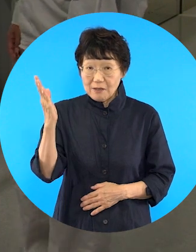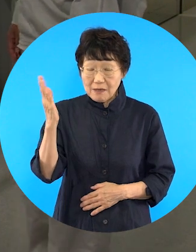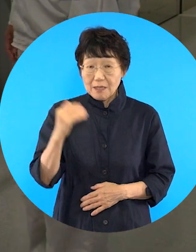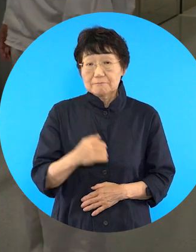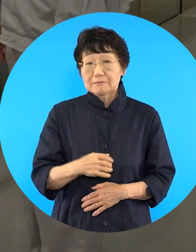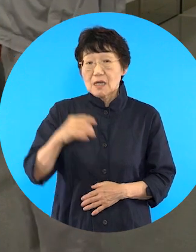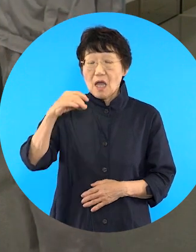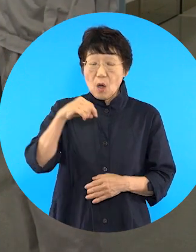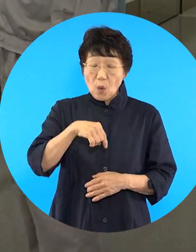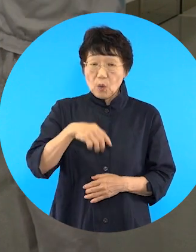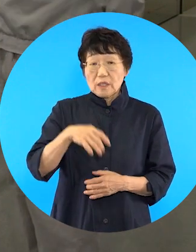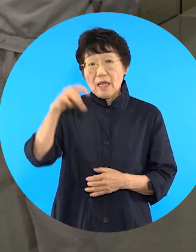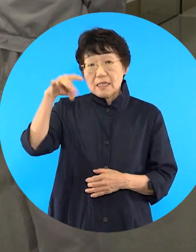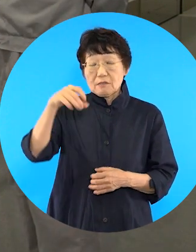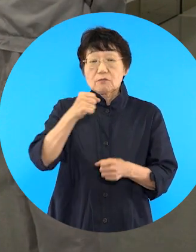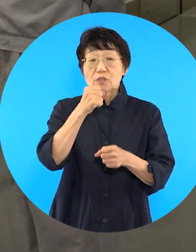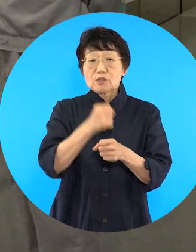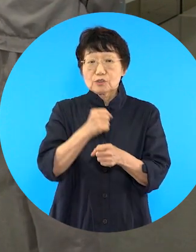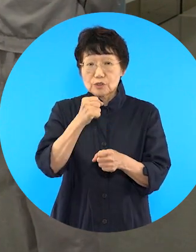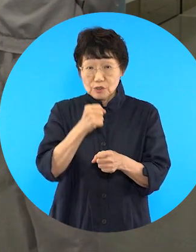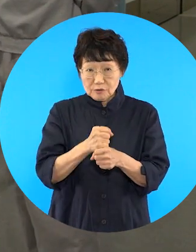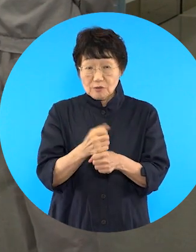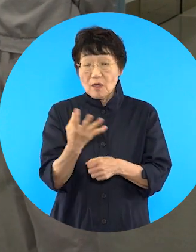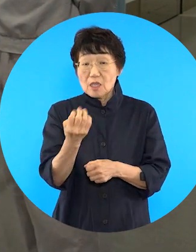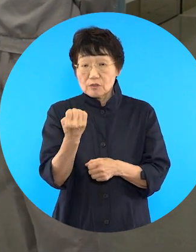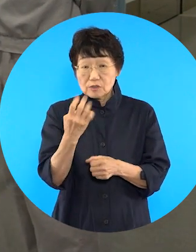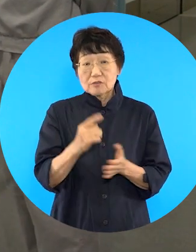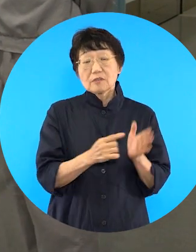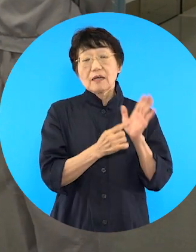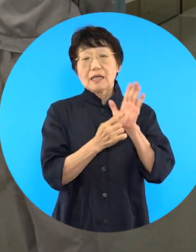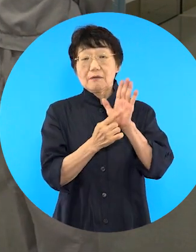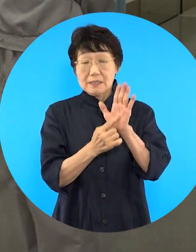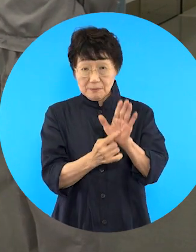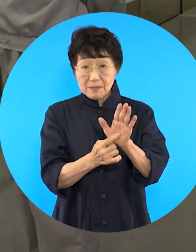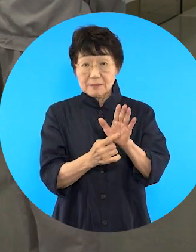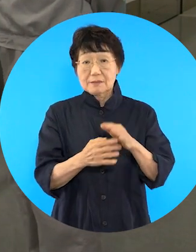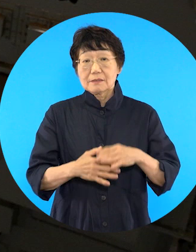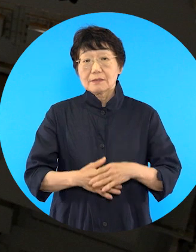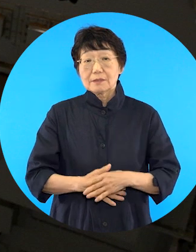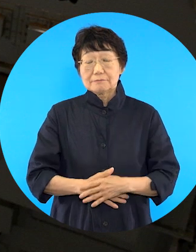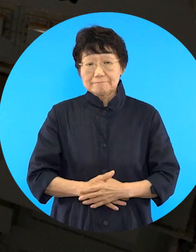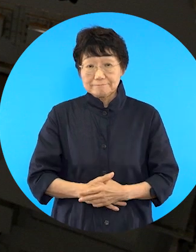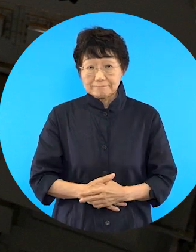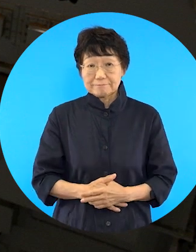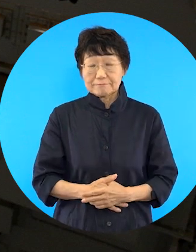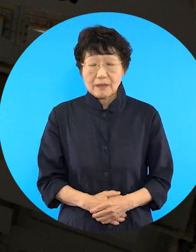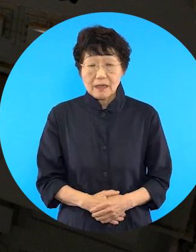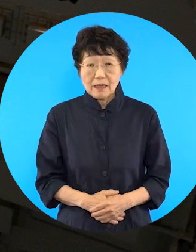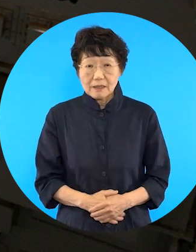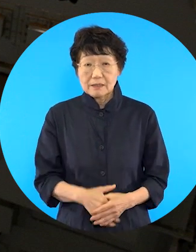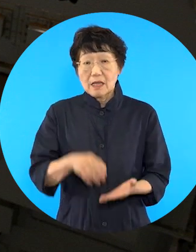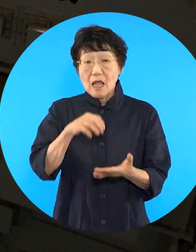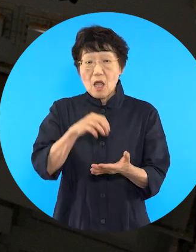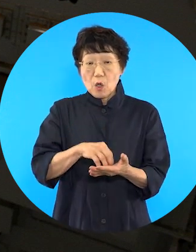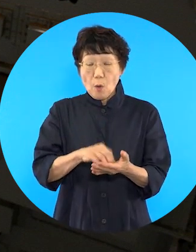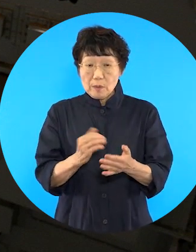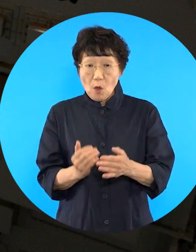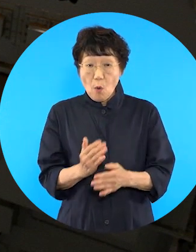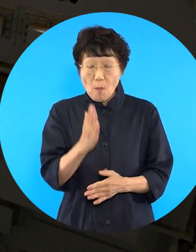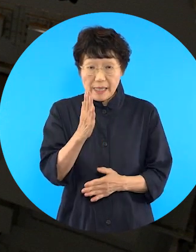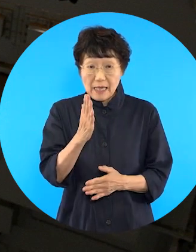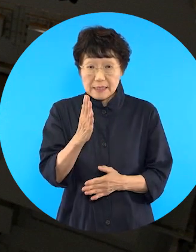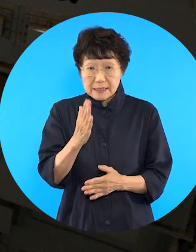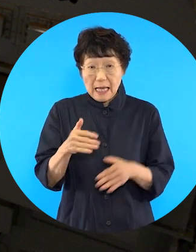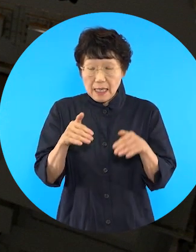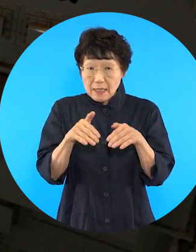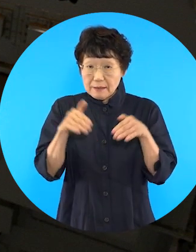が当工場で発電している電力量を表している数値になります。 清掃工場ではゴミを燃